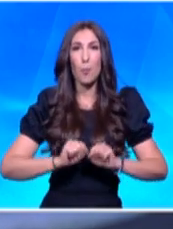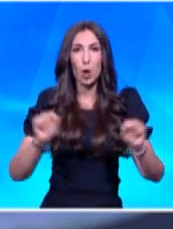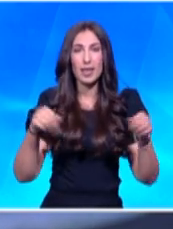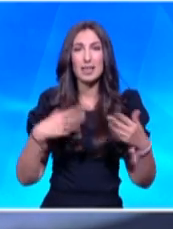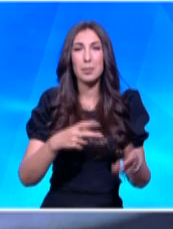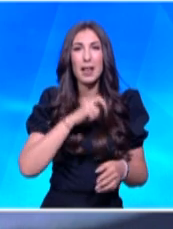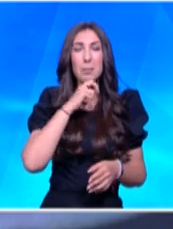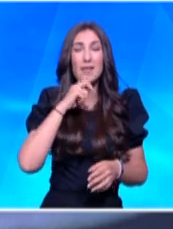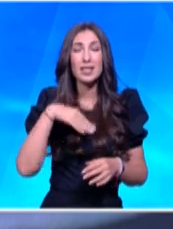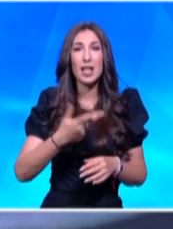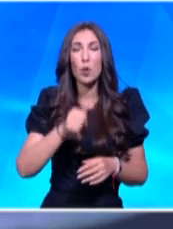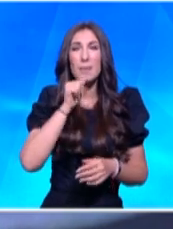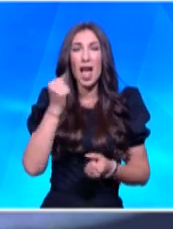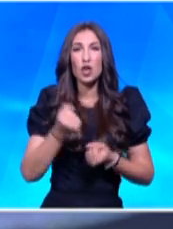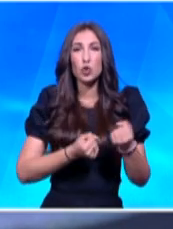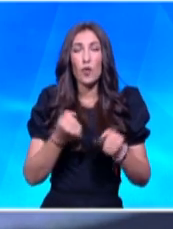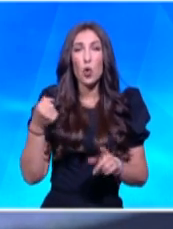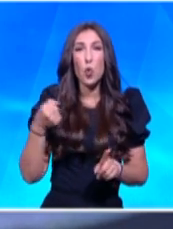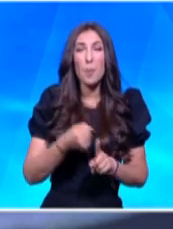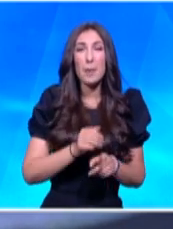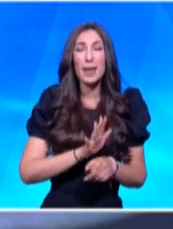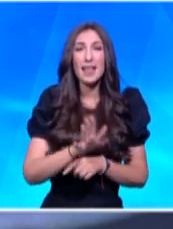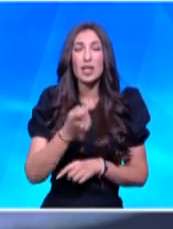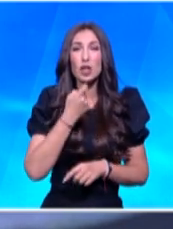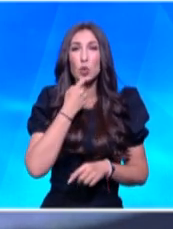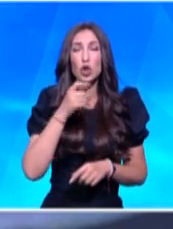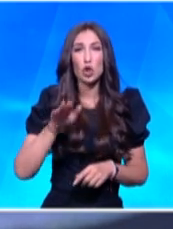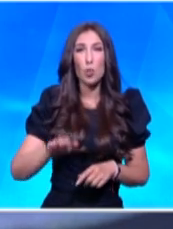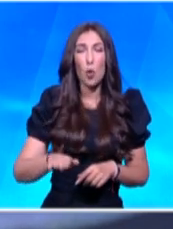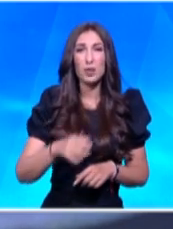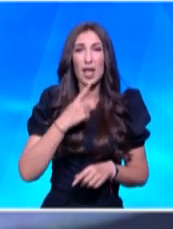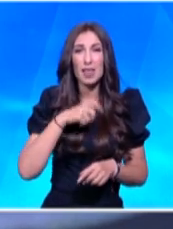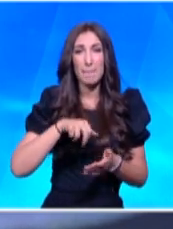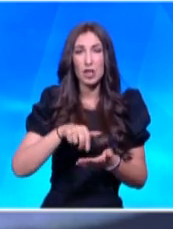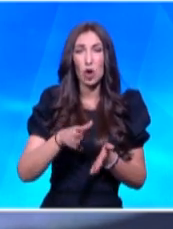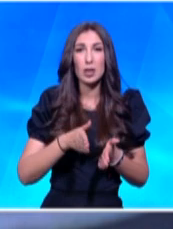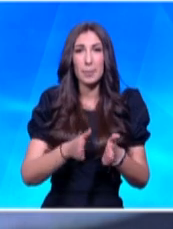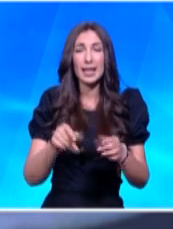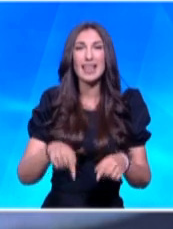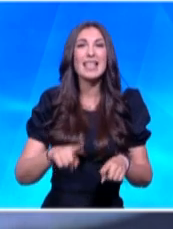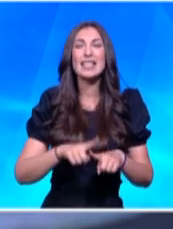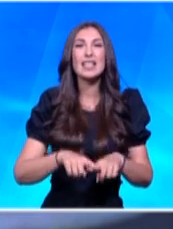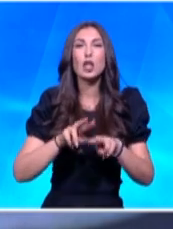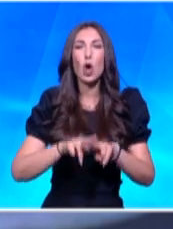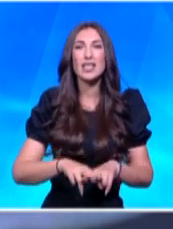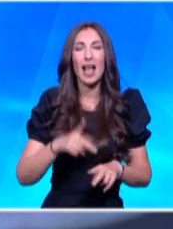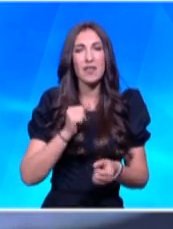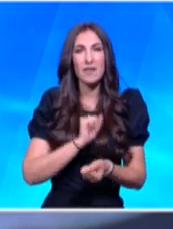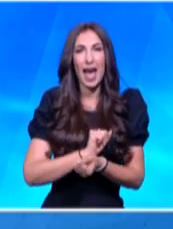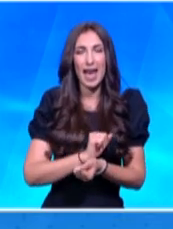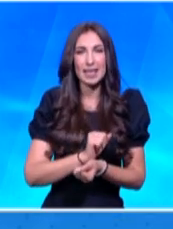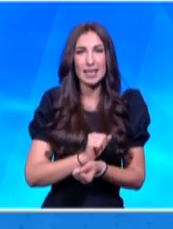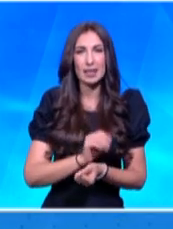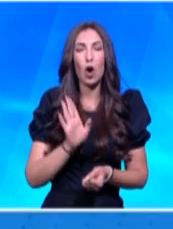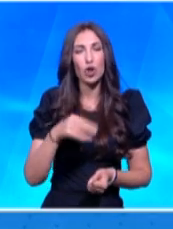МВР, след като пиян шофьор помете и уби 15-годишно момче на пешеходна пътека в София. Днес съдът остави задържания в арест. Още от